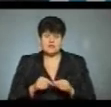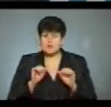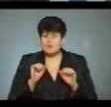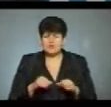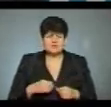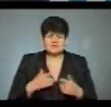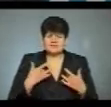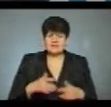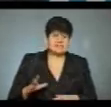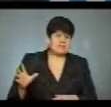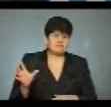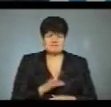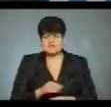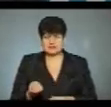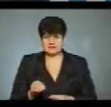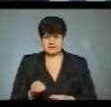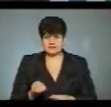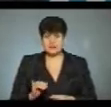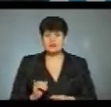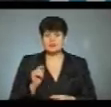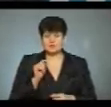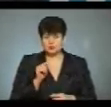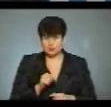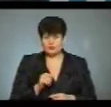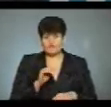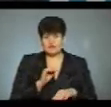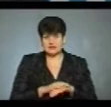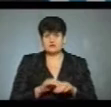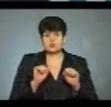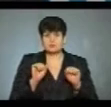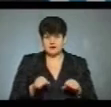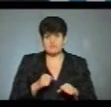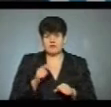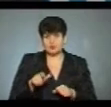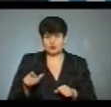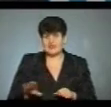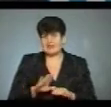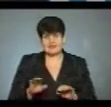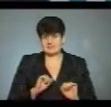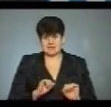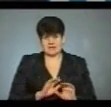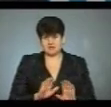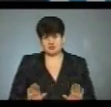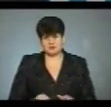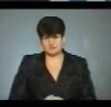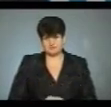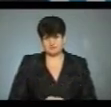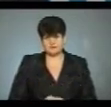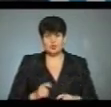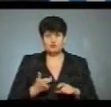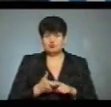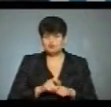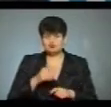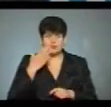звільнити всіх. І таким чином фактично права робітників не захищені. Дуже